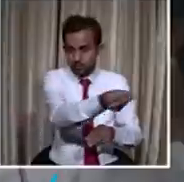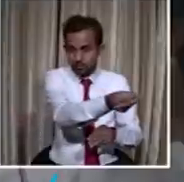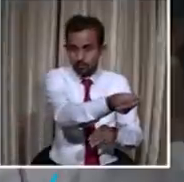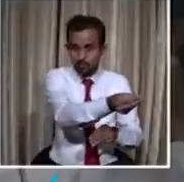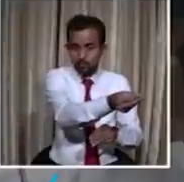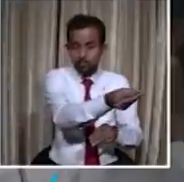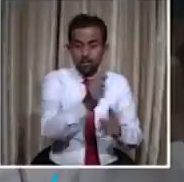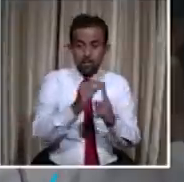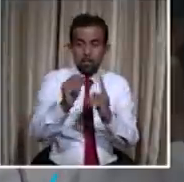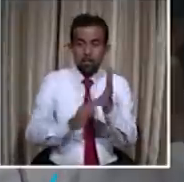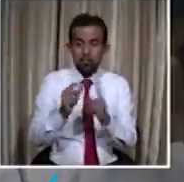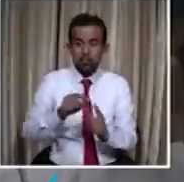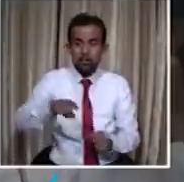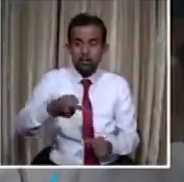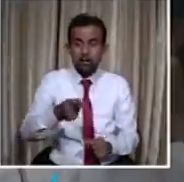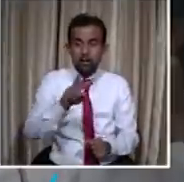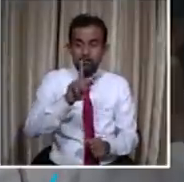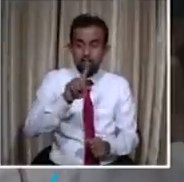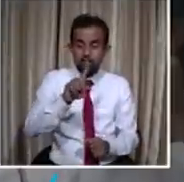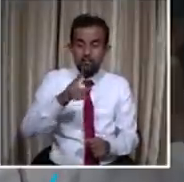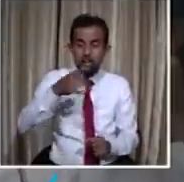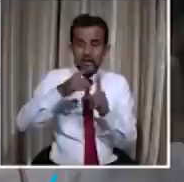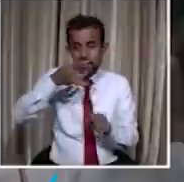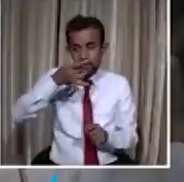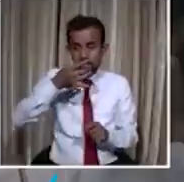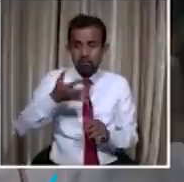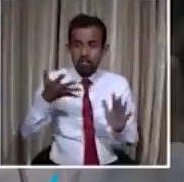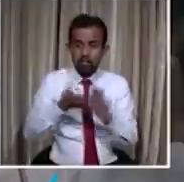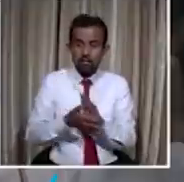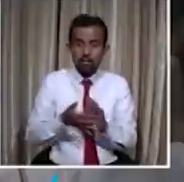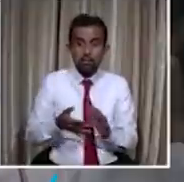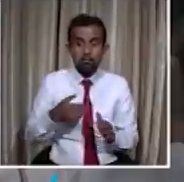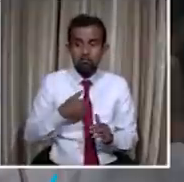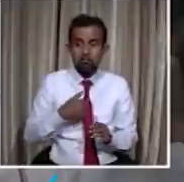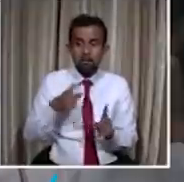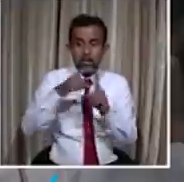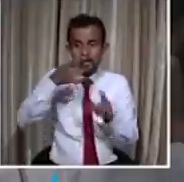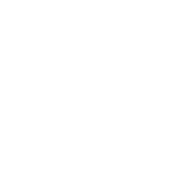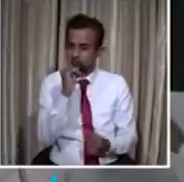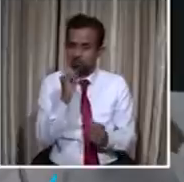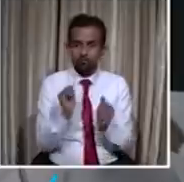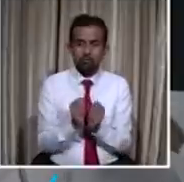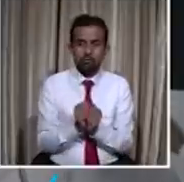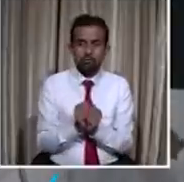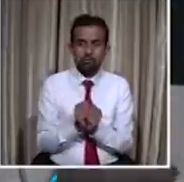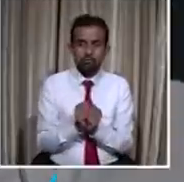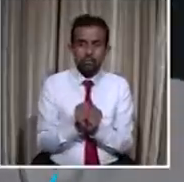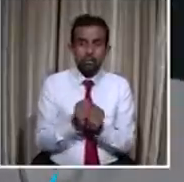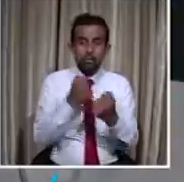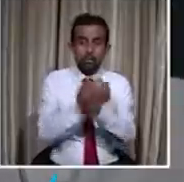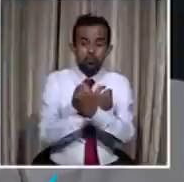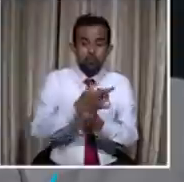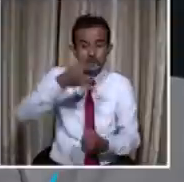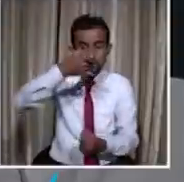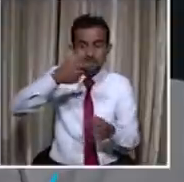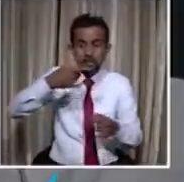මේ මන්ත්‍රීවරුන්ට රුපියල් 121කට ඩීසල් දෙනවා කියන මේක මහ පජාතු වැඩක්. මගේ බල්ලෙක්වත් එතනින් ඩීසල් අරගෙනත් නැහැ, ගන්නෙත් නැහැ. අපිට මේ පොලිස් ගැරේජ් වලින් තෙල් ගහන්න